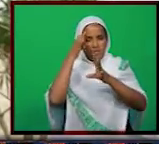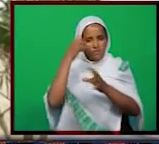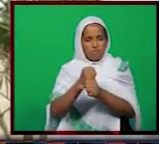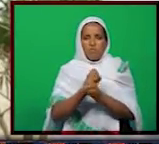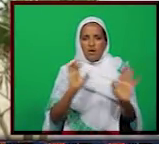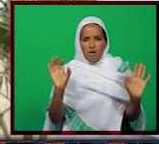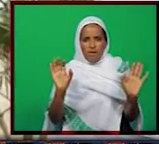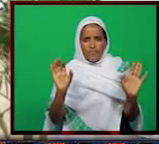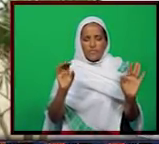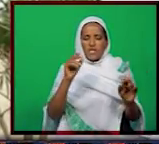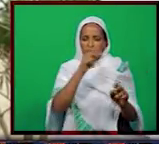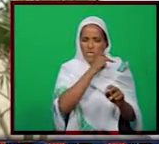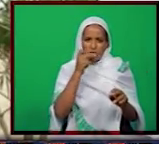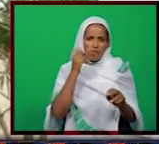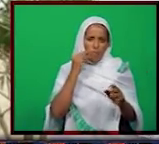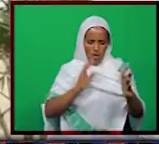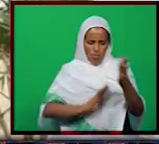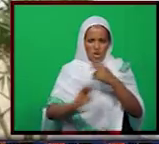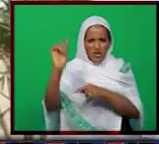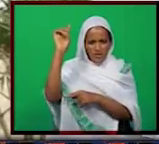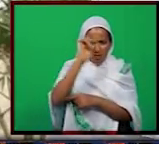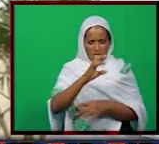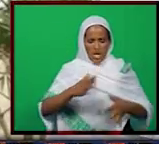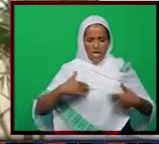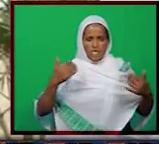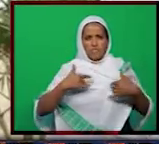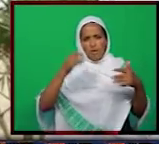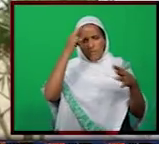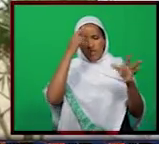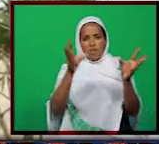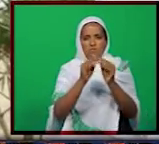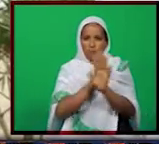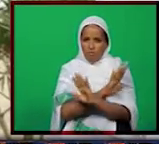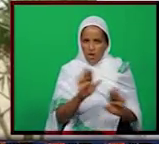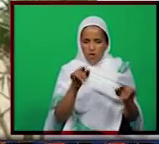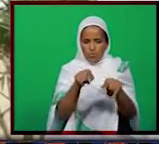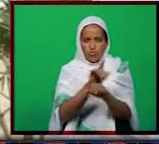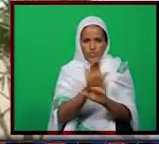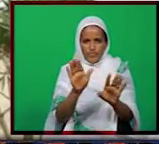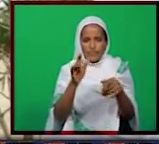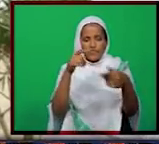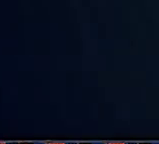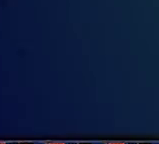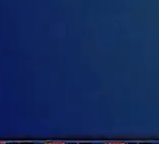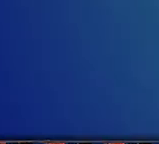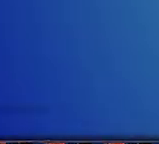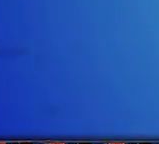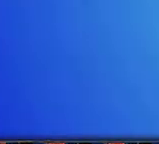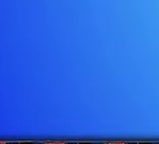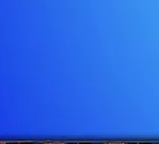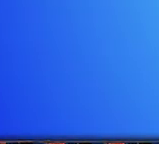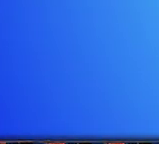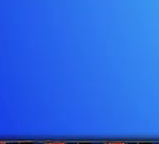ግን የምናከብረው ትውፊቱን ጠብቀን በጠቅላላ የማኅበረን ልደት ቀን በማሰብ ብቻ የደስታ ተካፋይ ለመሆን ነው የምንሰበሰበው።